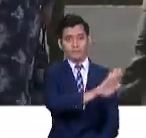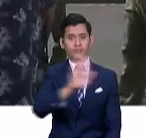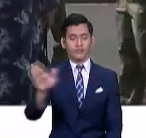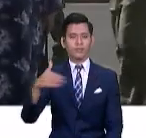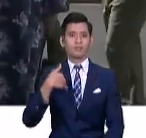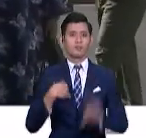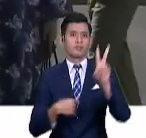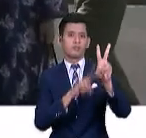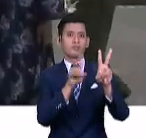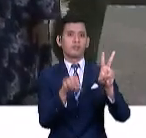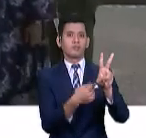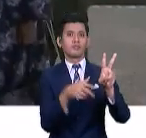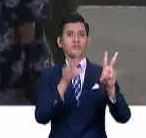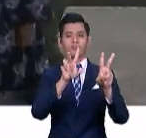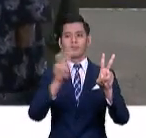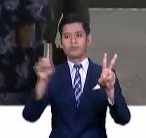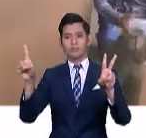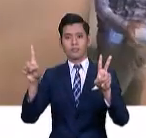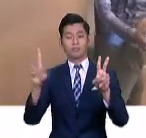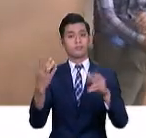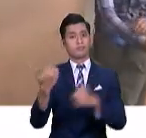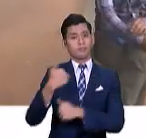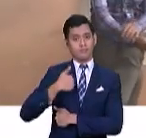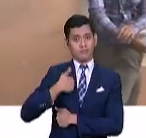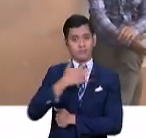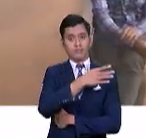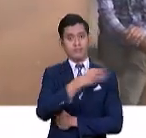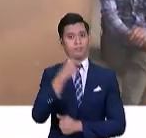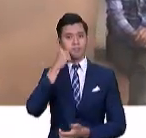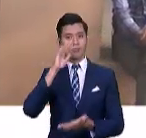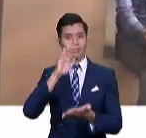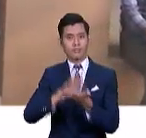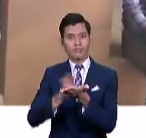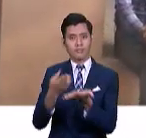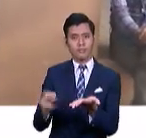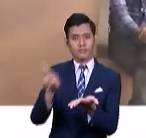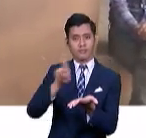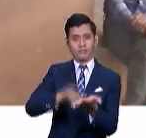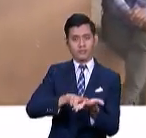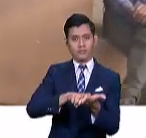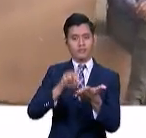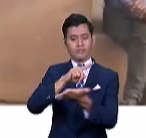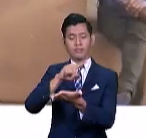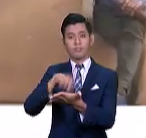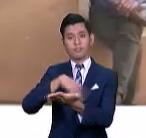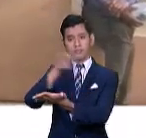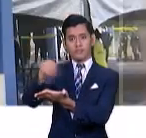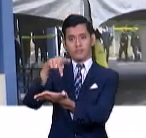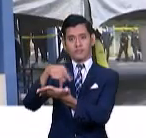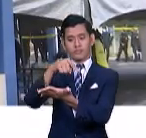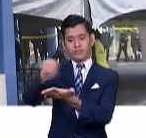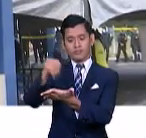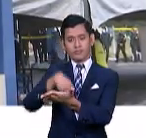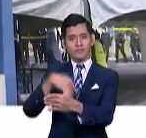Seramai 2,331 anggota tentera dan pasangan berdaftar bagi pusat mengundi berkenaan.